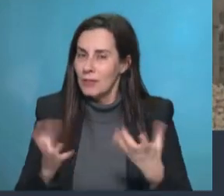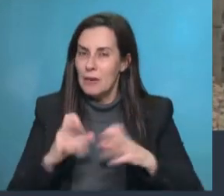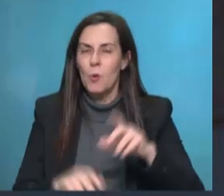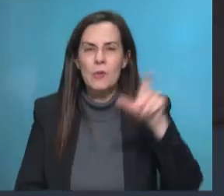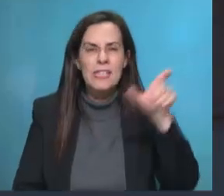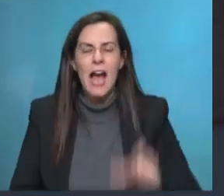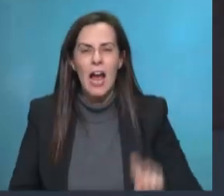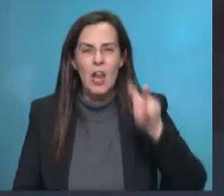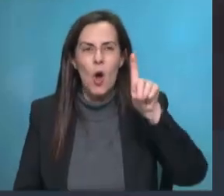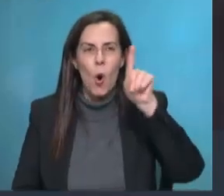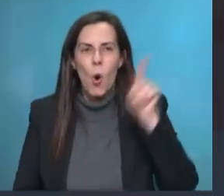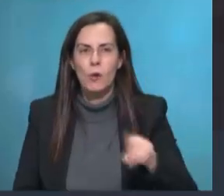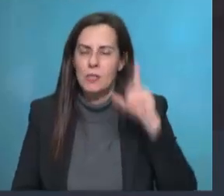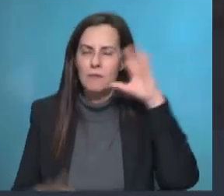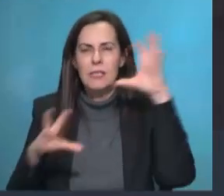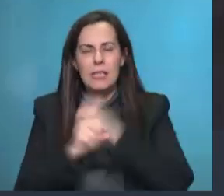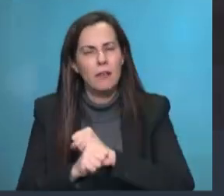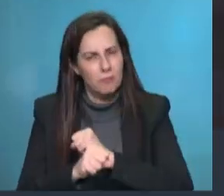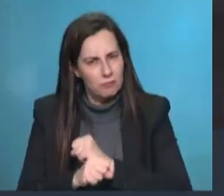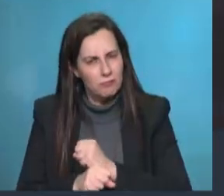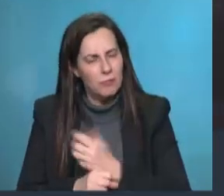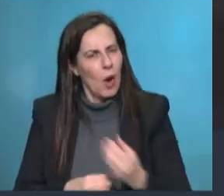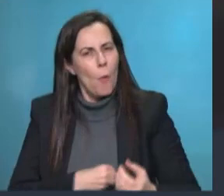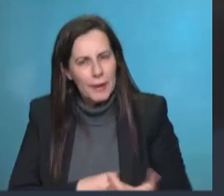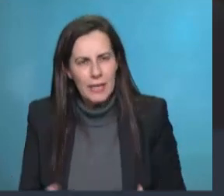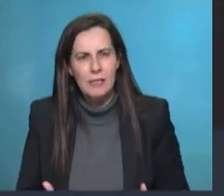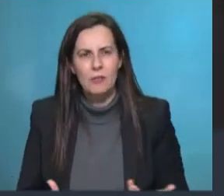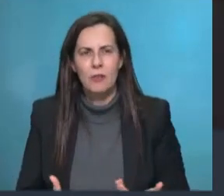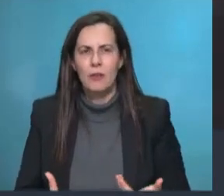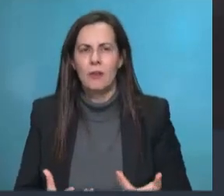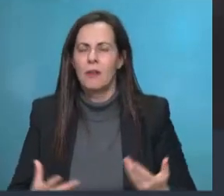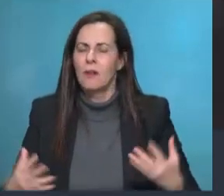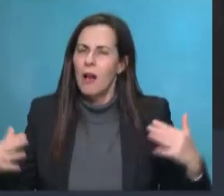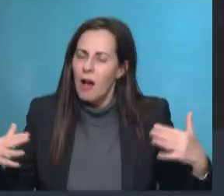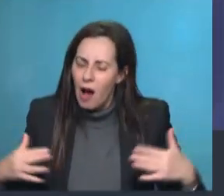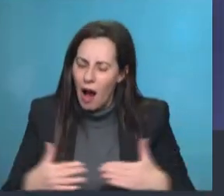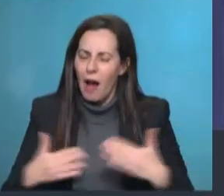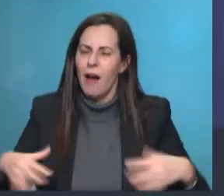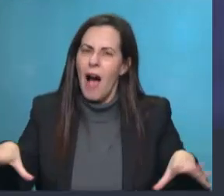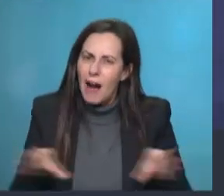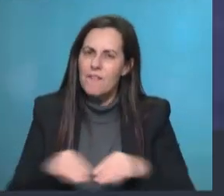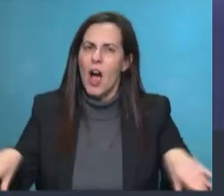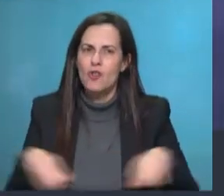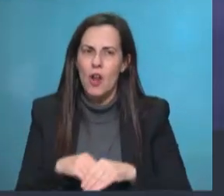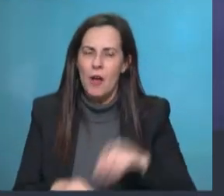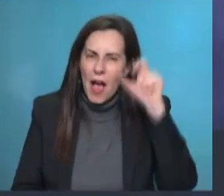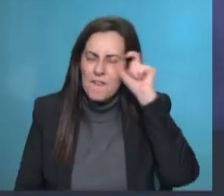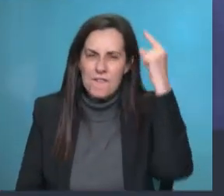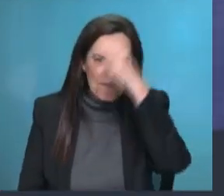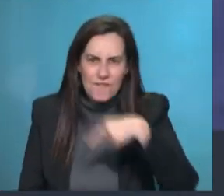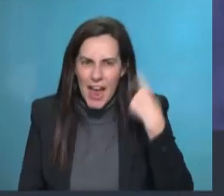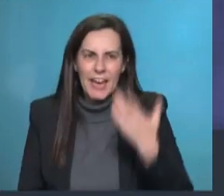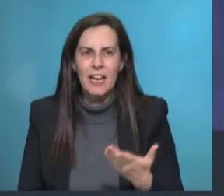תפיסת עולם הומניסטית של אחווה של של שלום פג ר אח